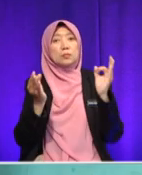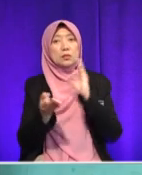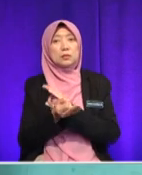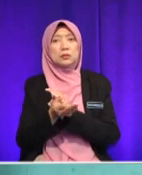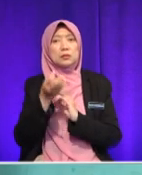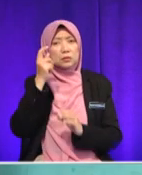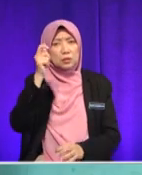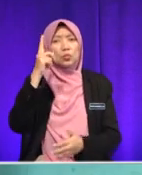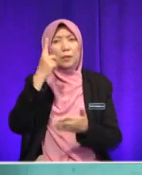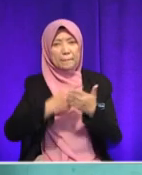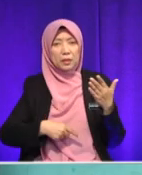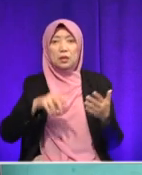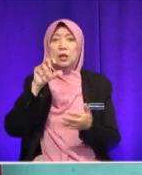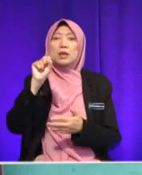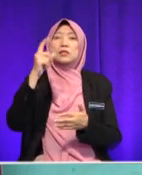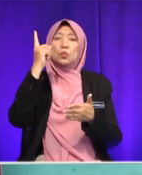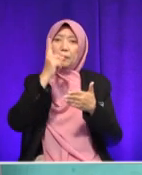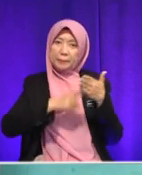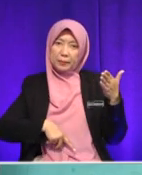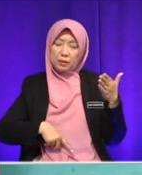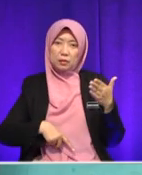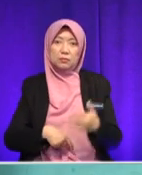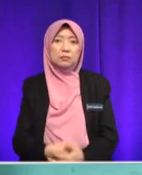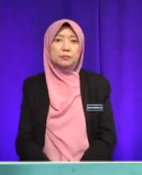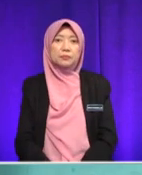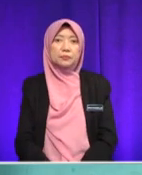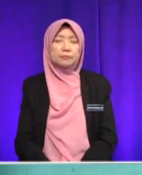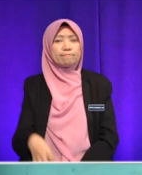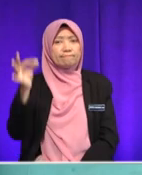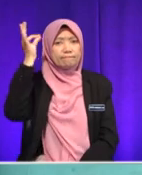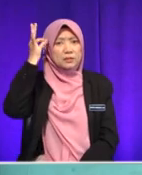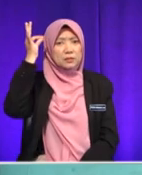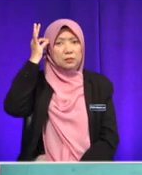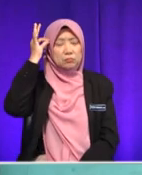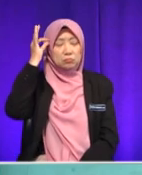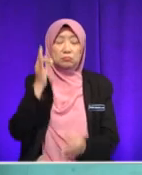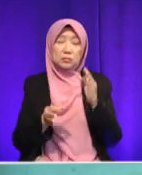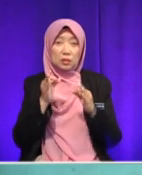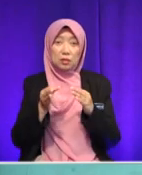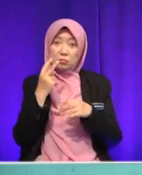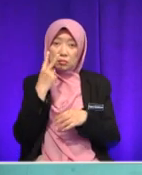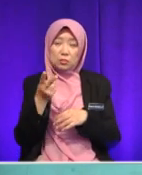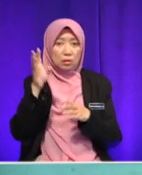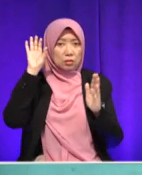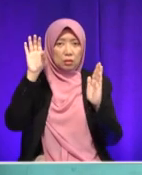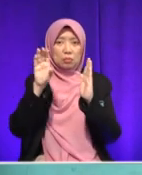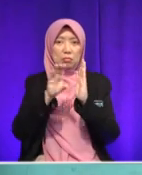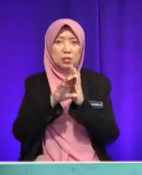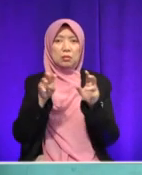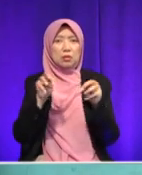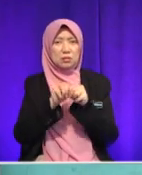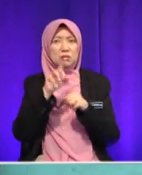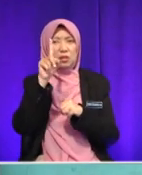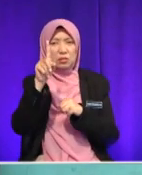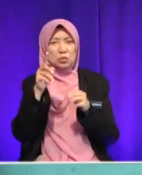apa, S itu ialah apa. Baik. Jadi anda fikir, okey, kalau kita lihat gambar ini nampak macam satu